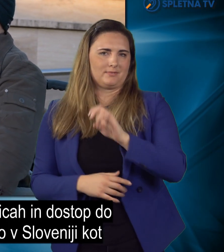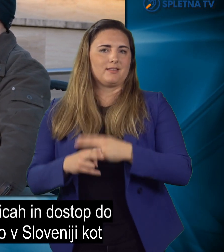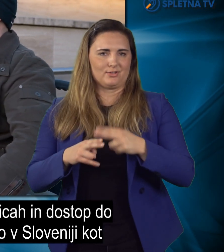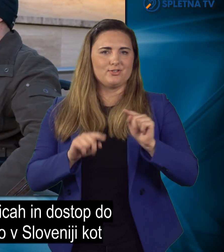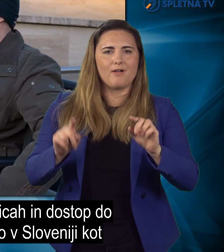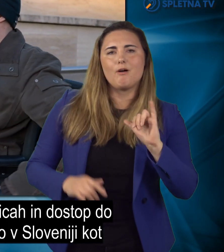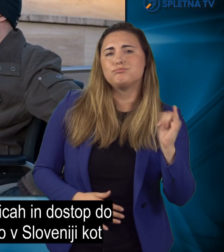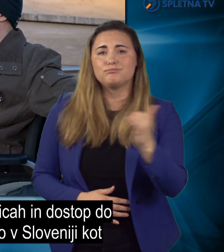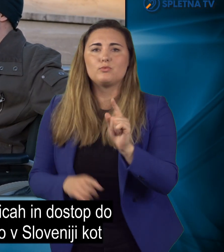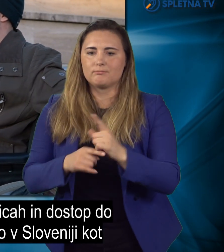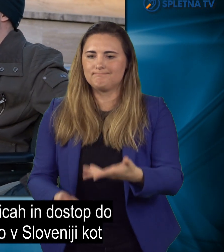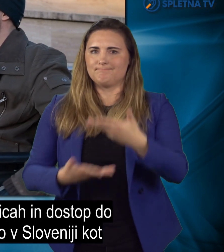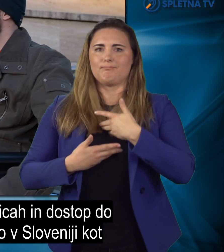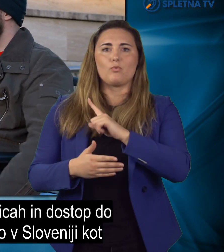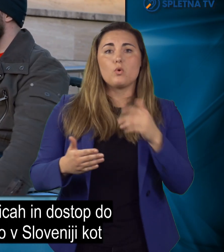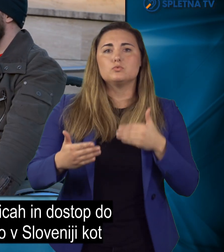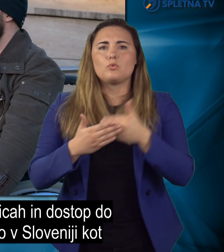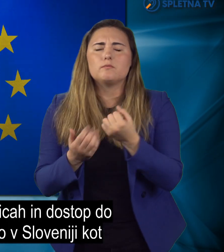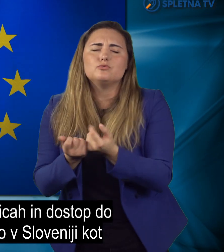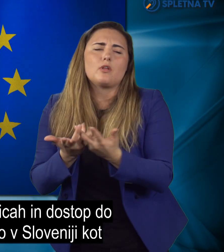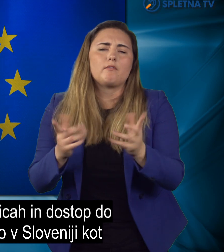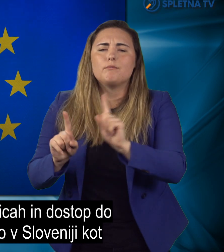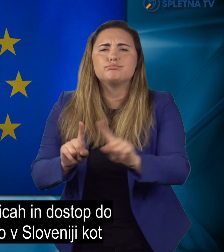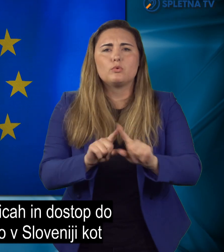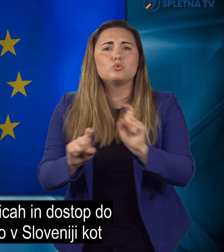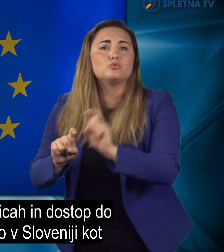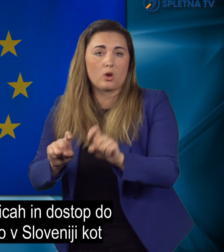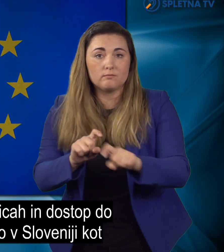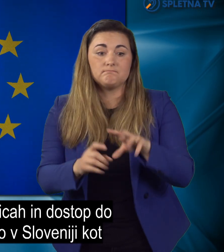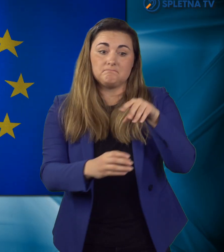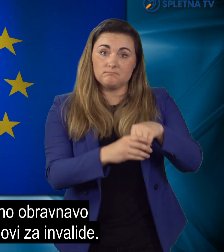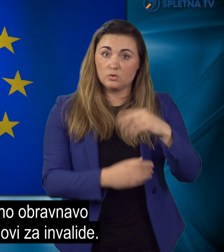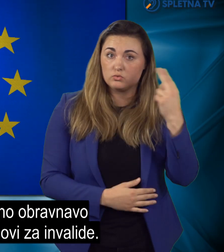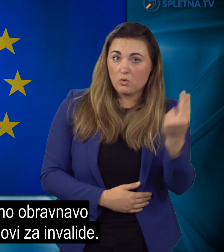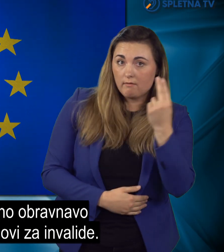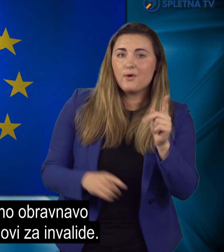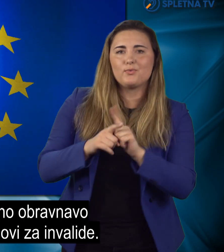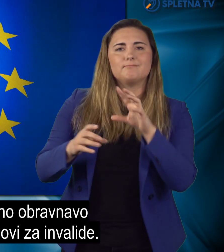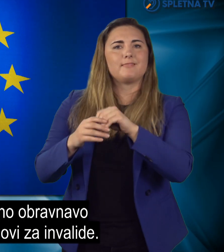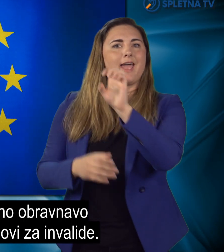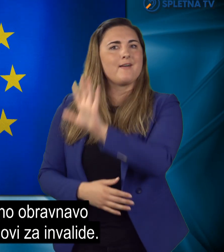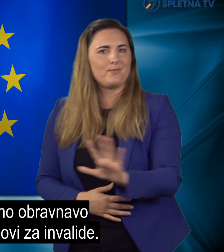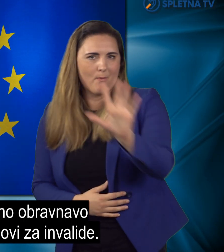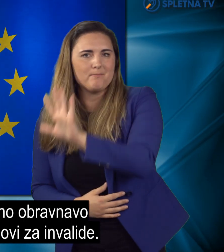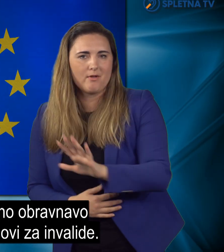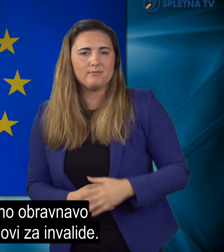vseh državah članicah in dostop do številnih storitev, tako v Sloveniji kot Evropski uniji,